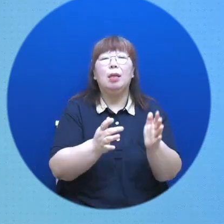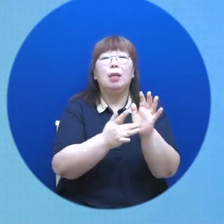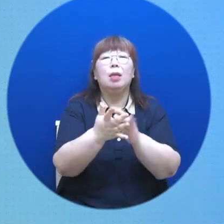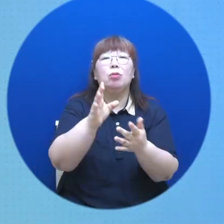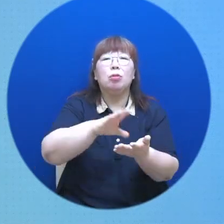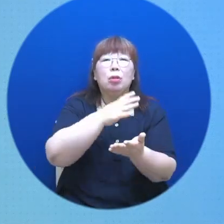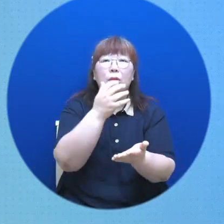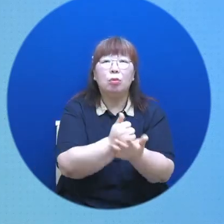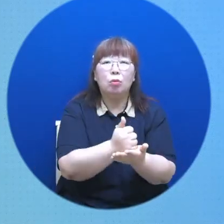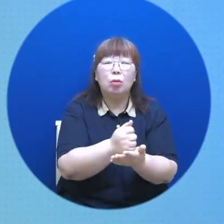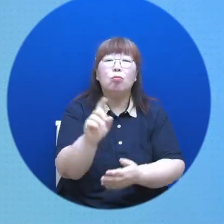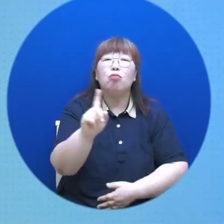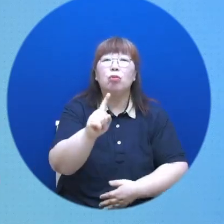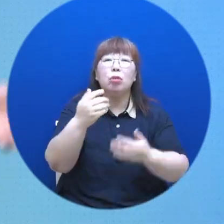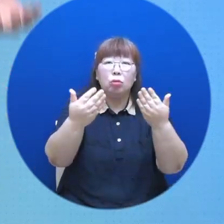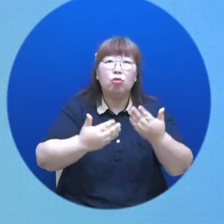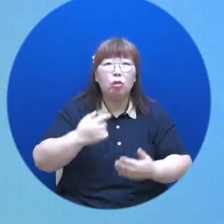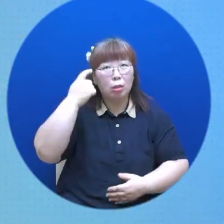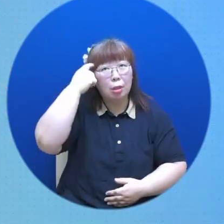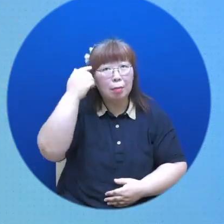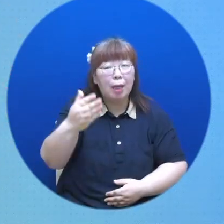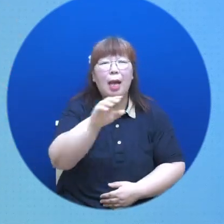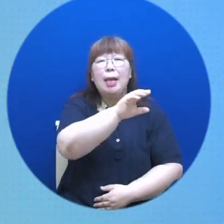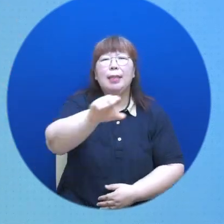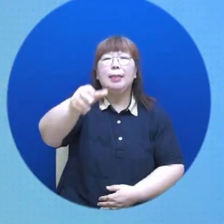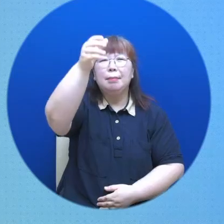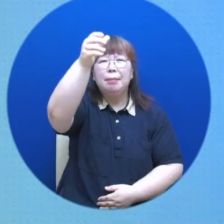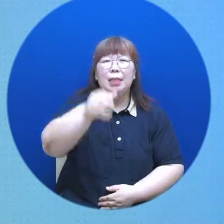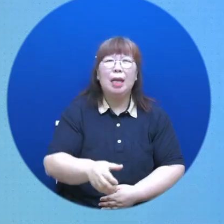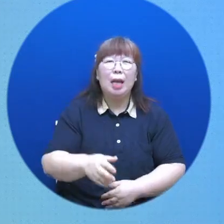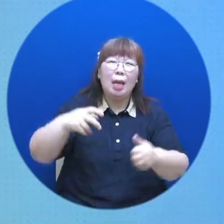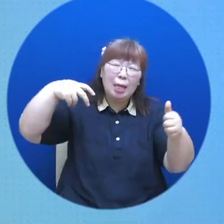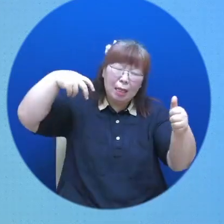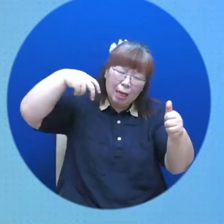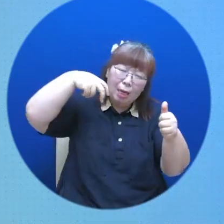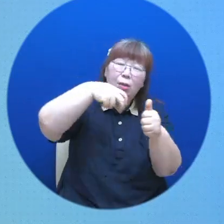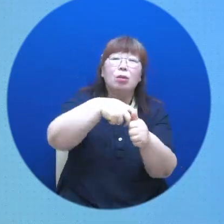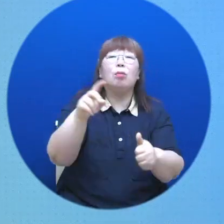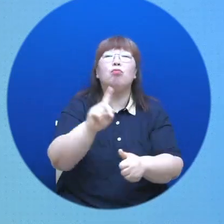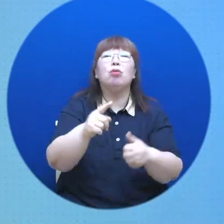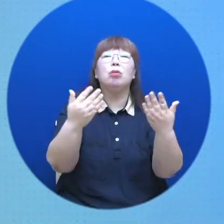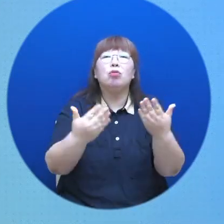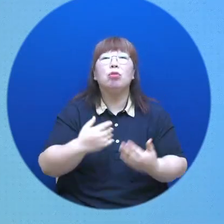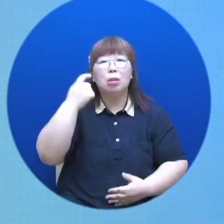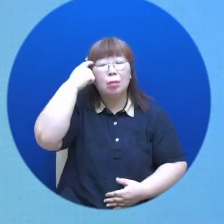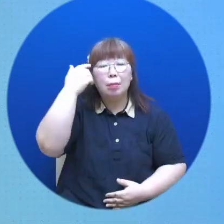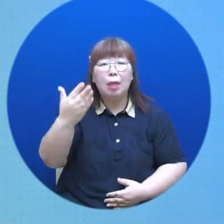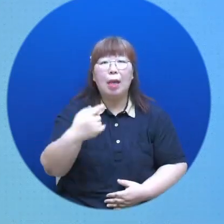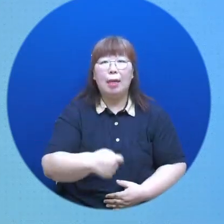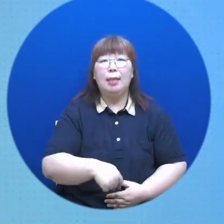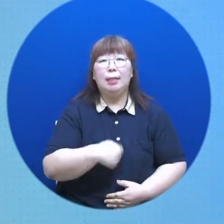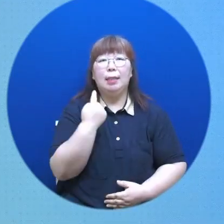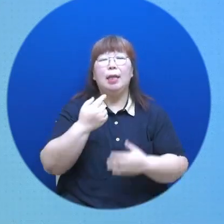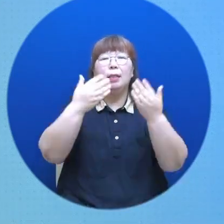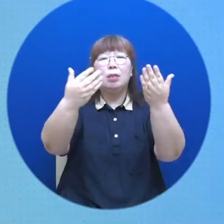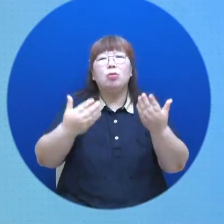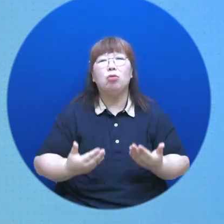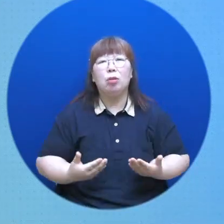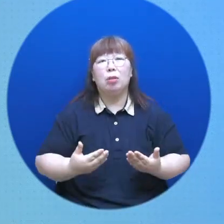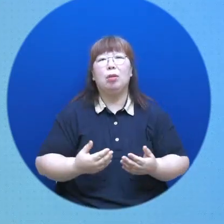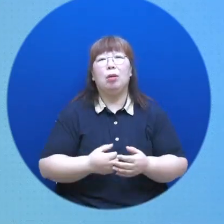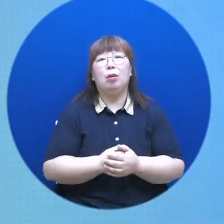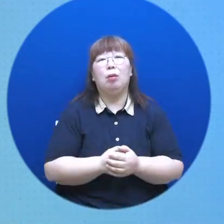그리스도께서 무엇을 주셨습니까? 그 십자가 위에서 무엇을 주신 거예요? 자기 자신을 내어주신